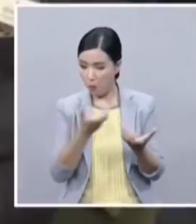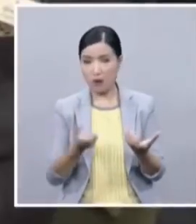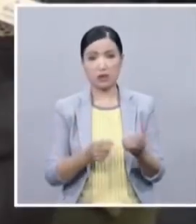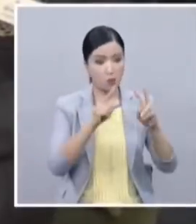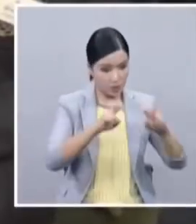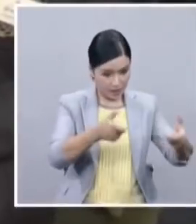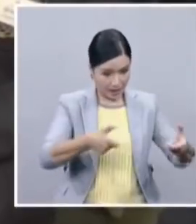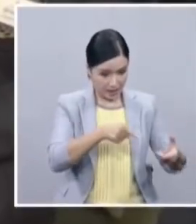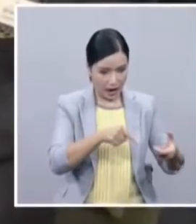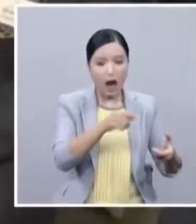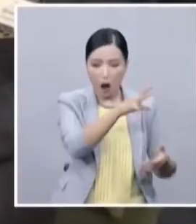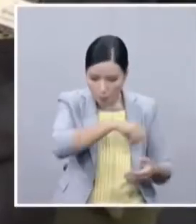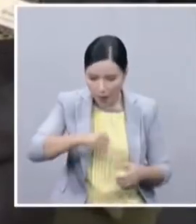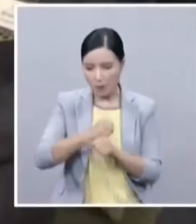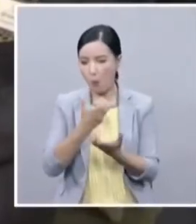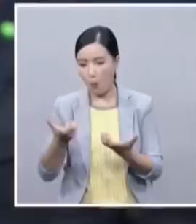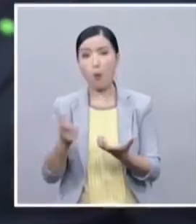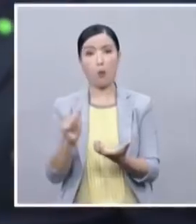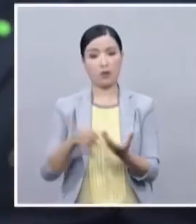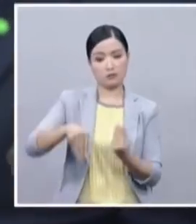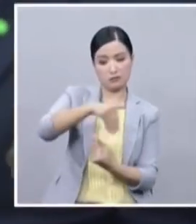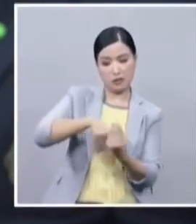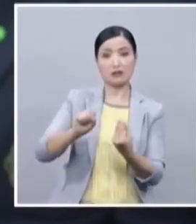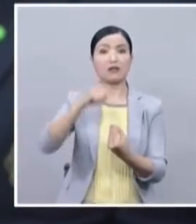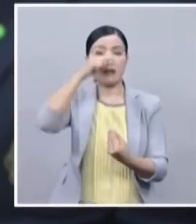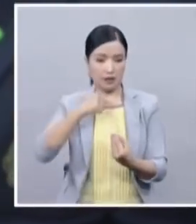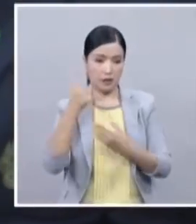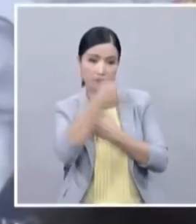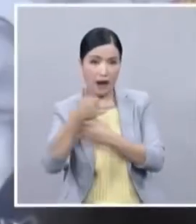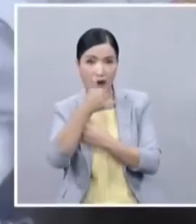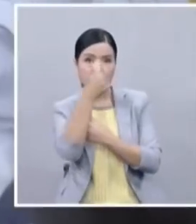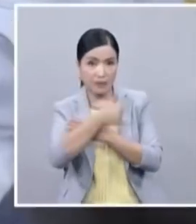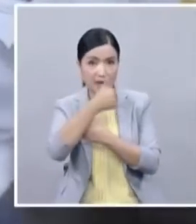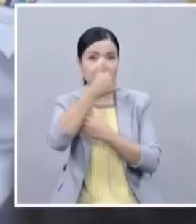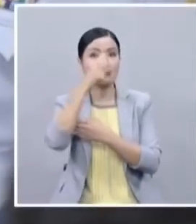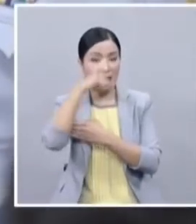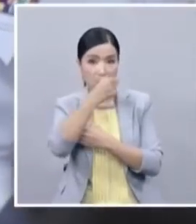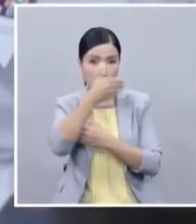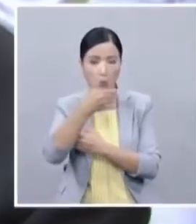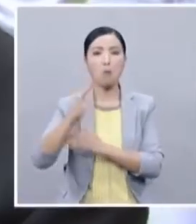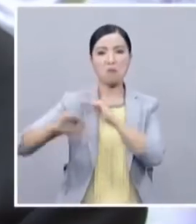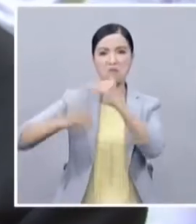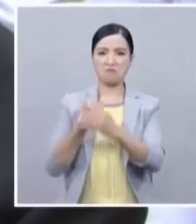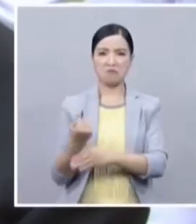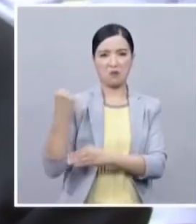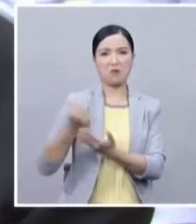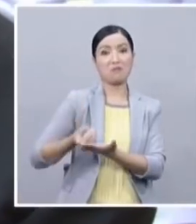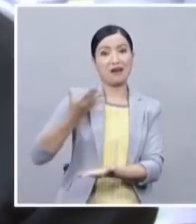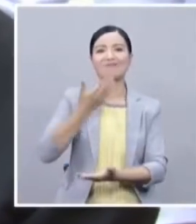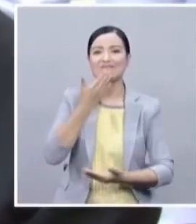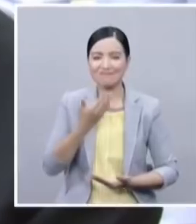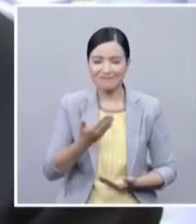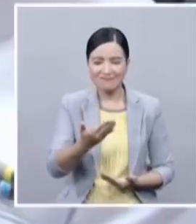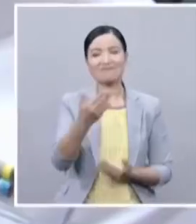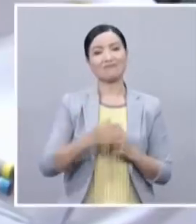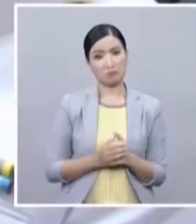านวิจัยเพื่อเพิ่มมูลค่าสินค้าส่งผลให้เศรษฐกิจของชาติพัฒนาอย่างมั่นคงมั่งคั่งและยั่งยืนอีกทั้งจะเป็น